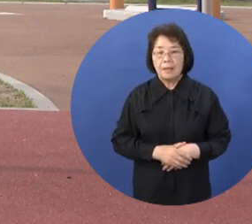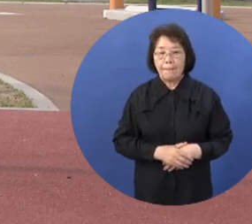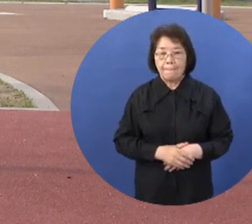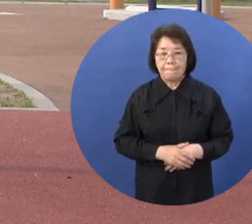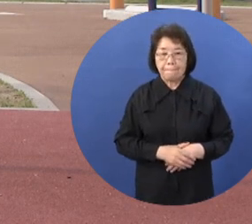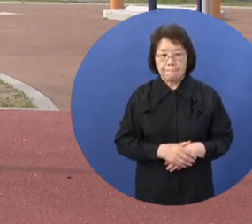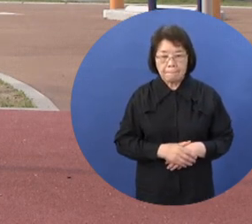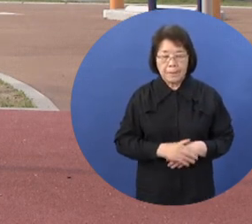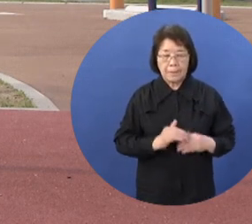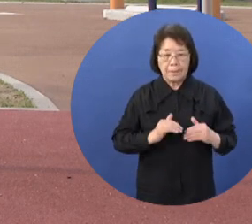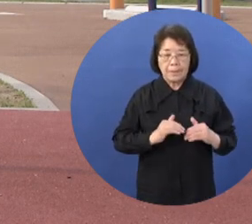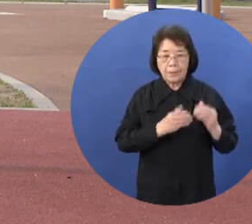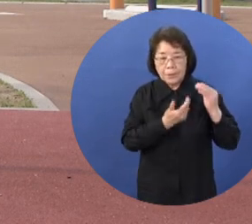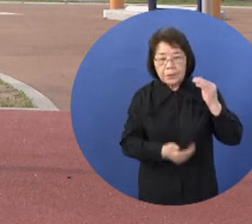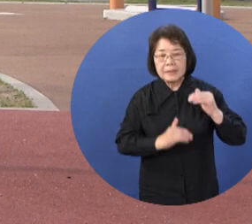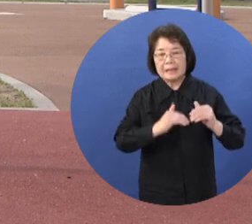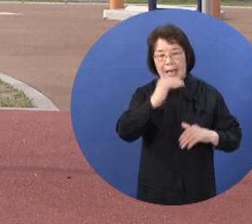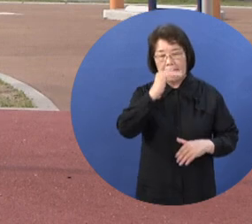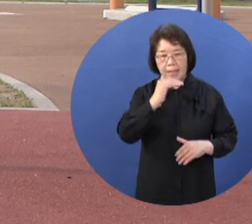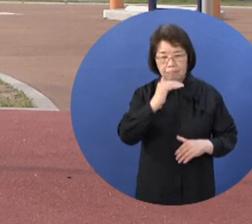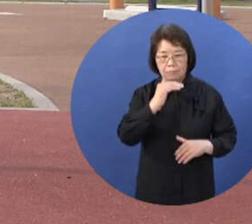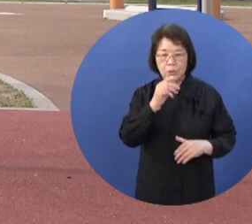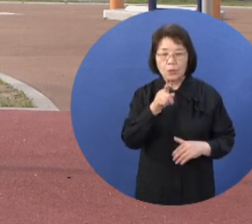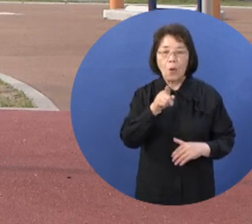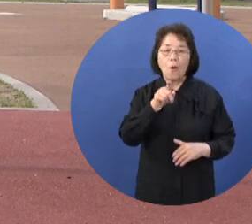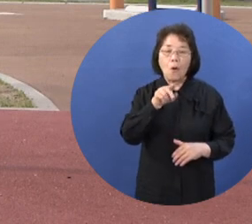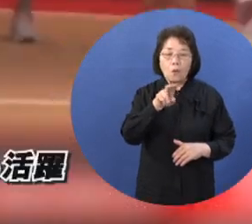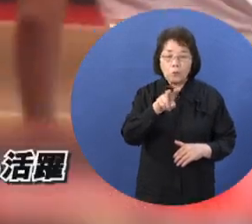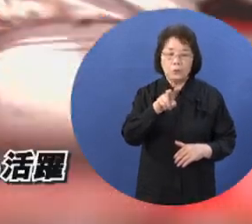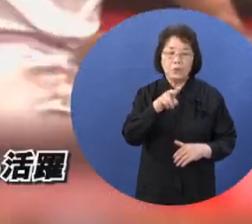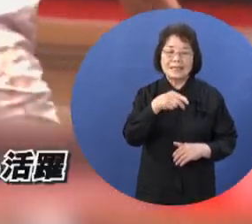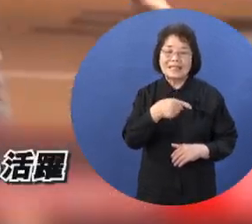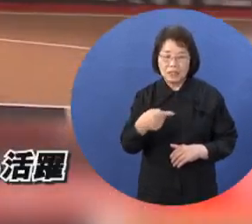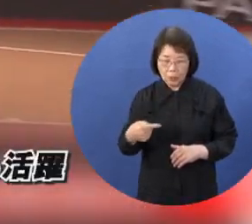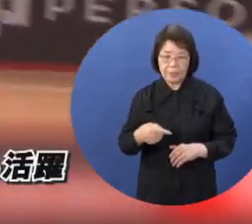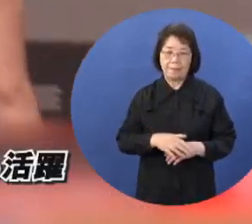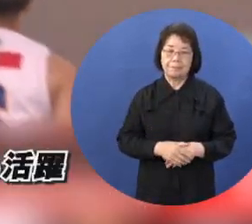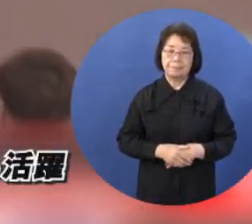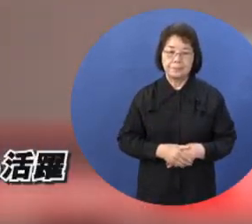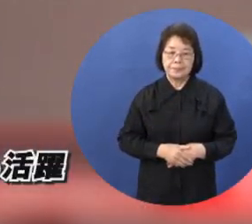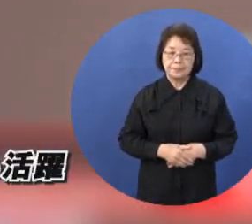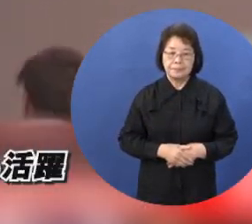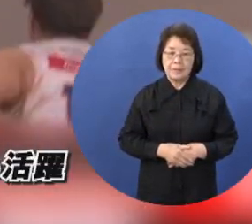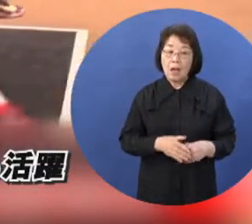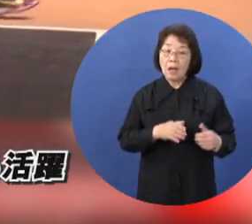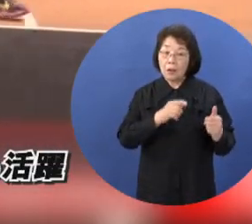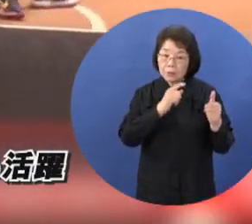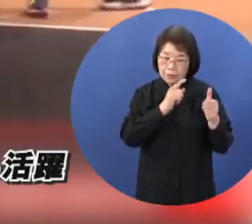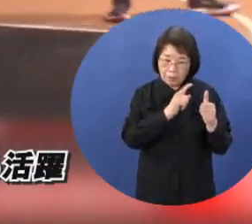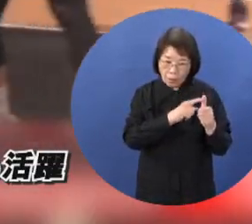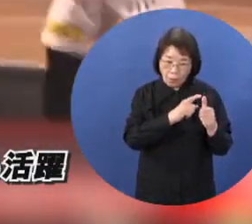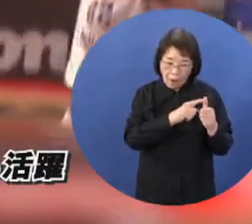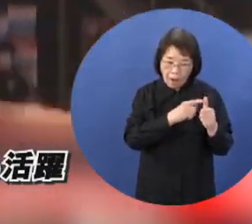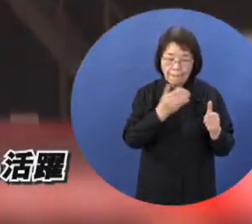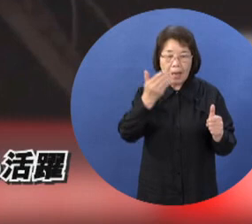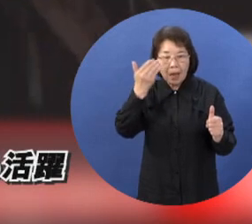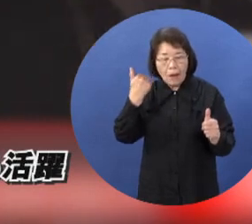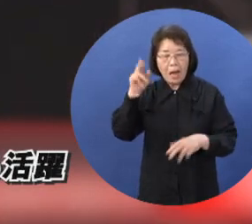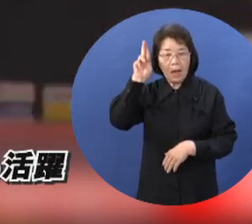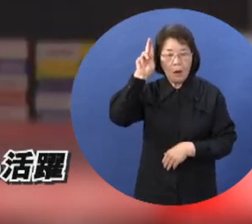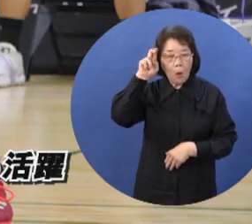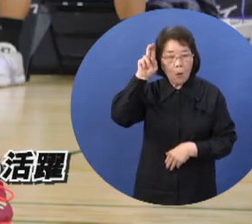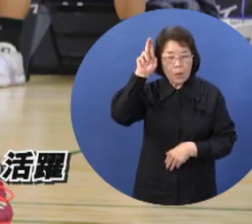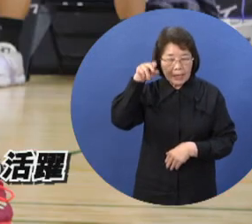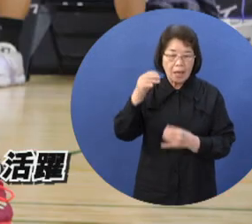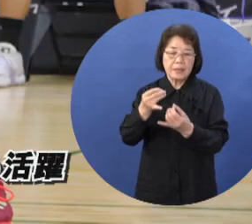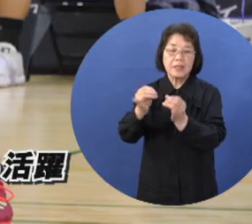レーしている藤高総一郎さんがその選手の一人なんですけど、 藤高総一郎さんはもともと大阪ダイムの